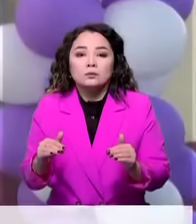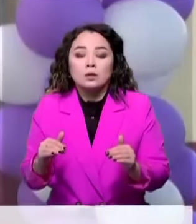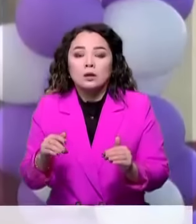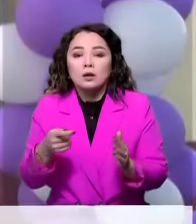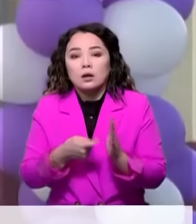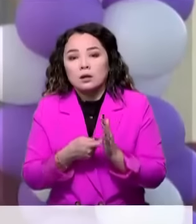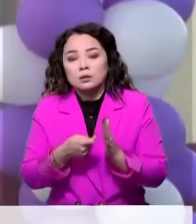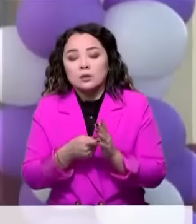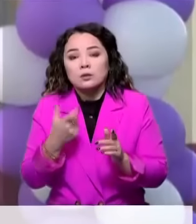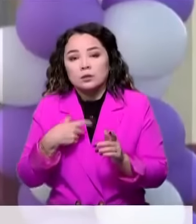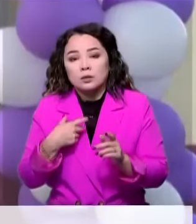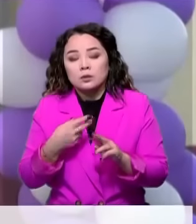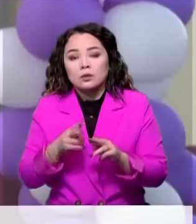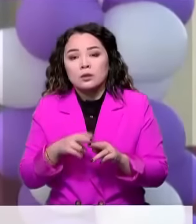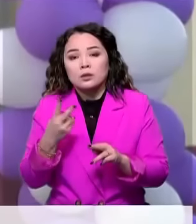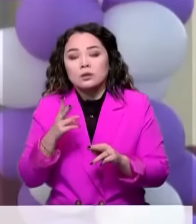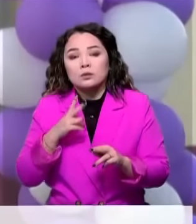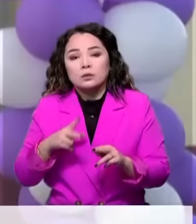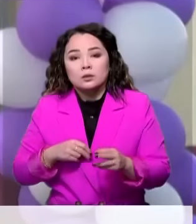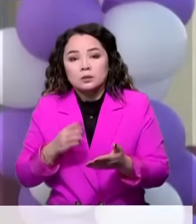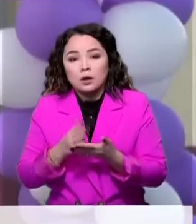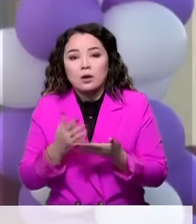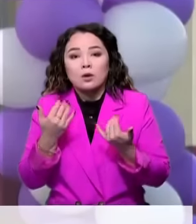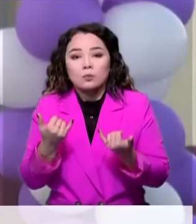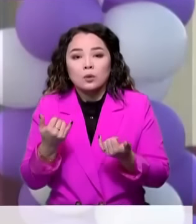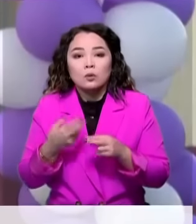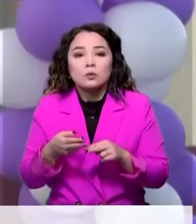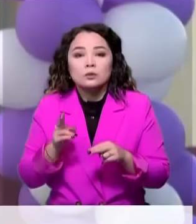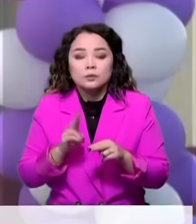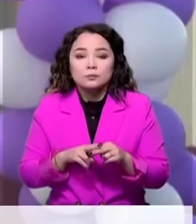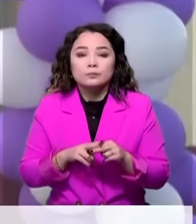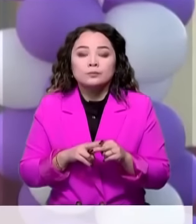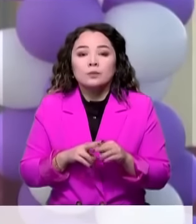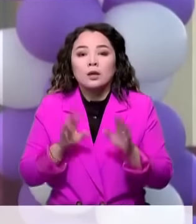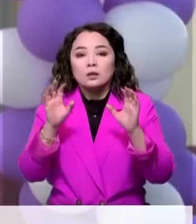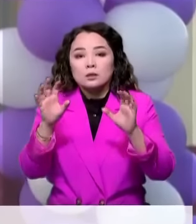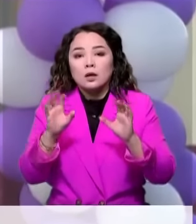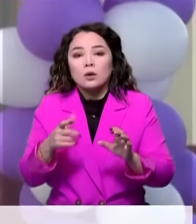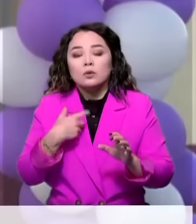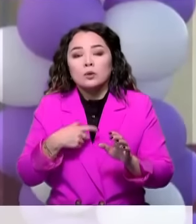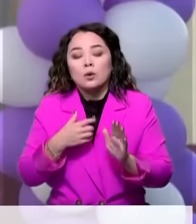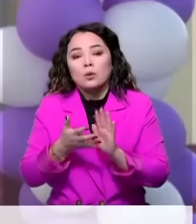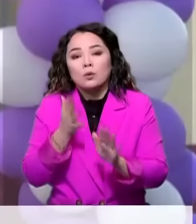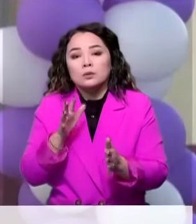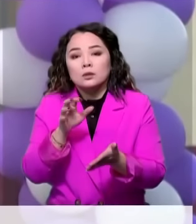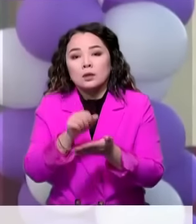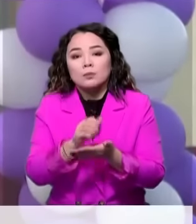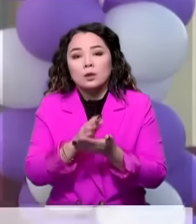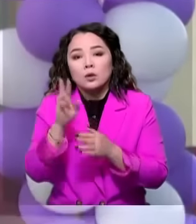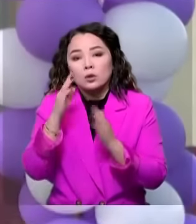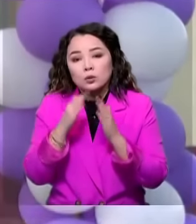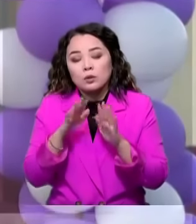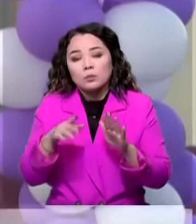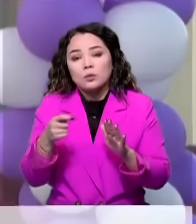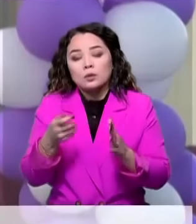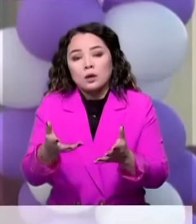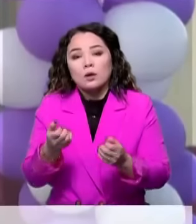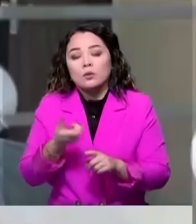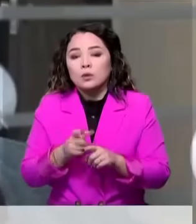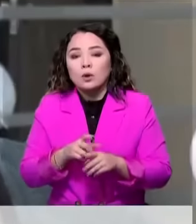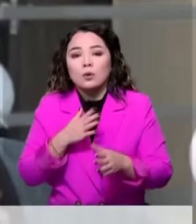2 баланың асыраушысымын, 2 қыздың. Сол мына бүгін заңды өзіміздің очередіміз келіп, бүгін үйіміздің кілтін алып